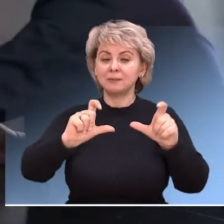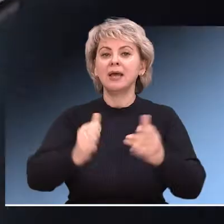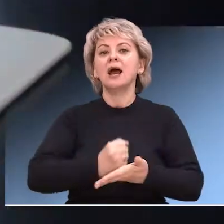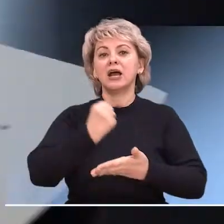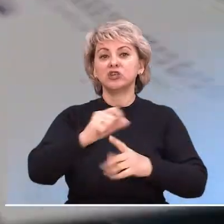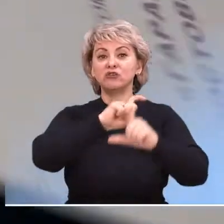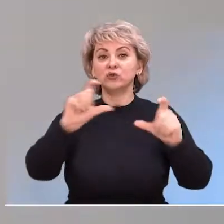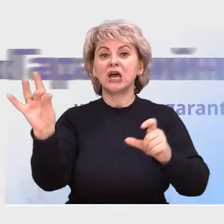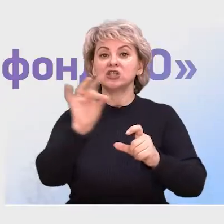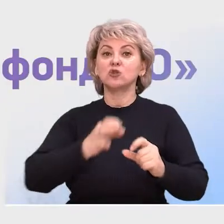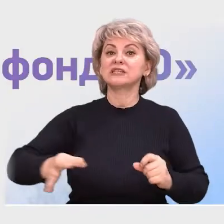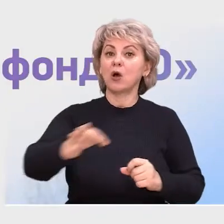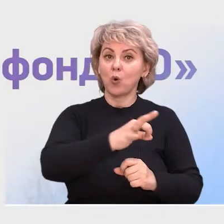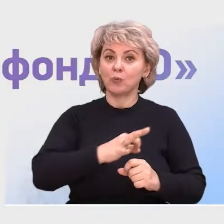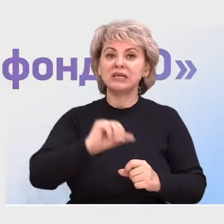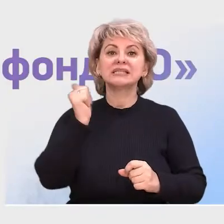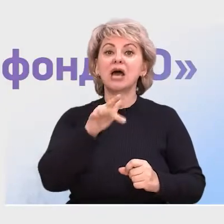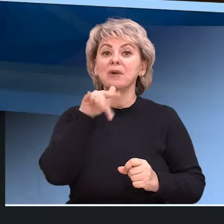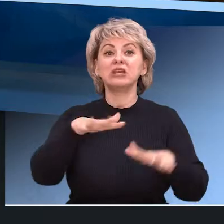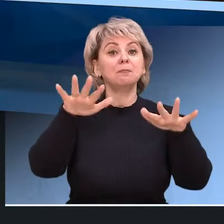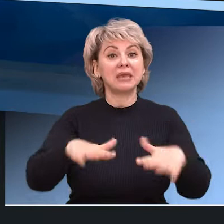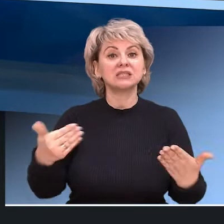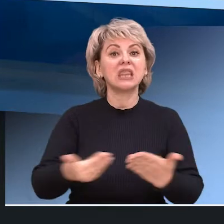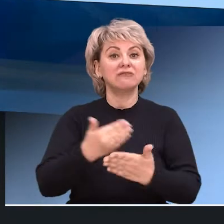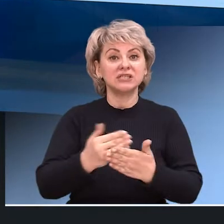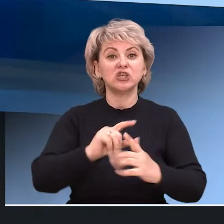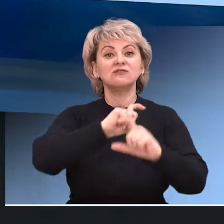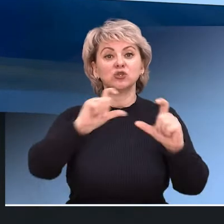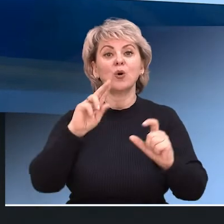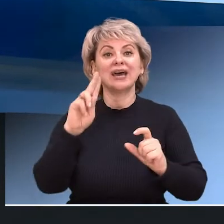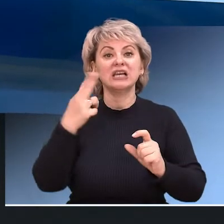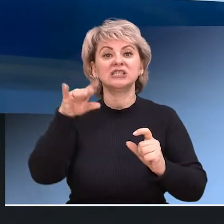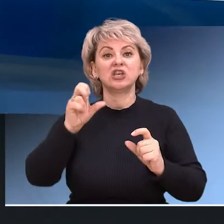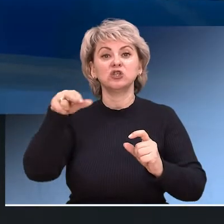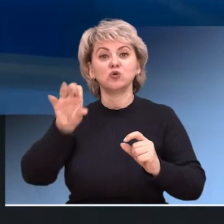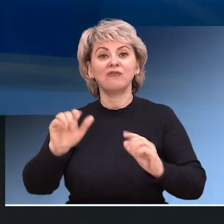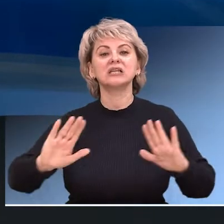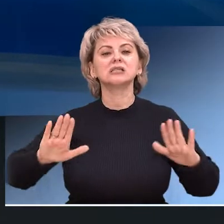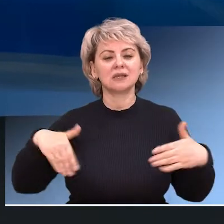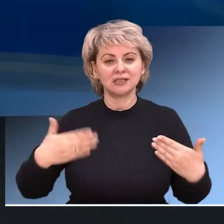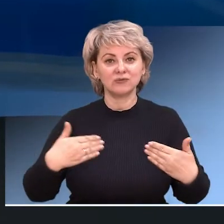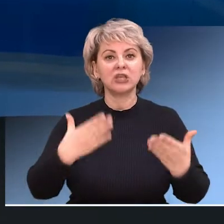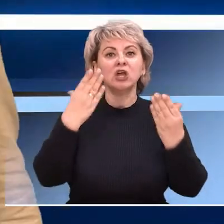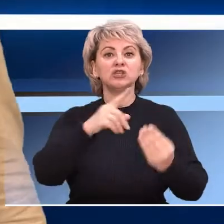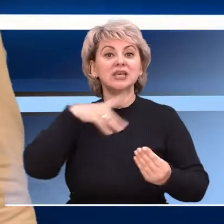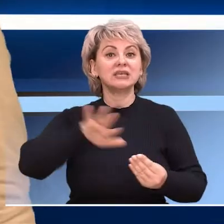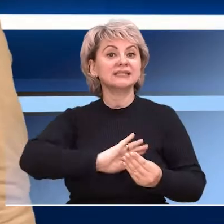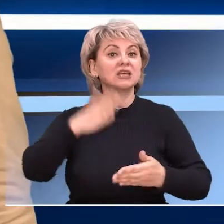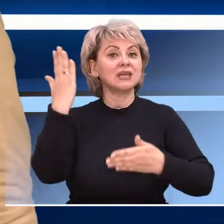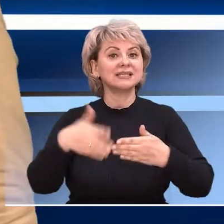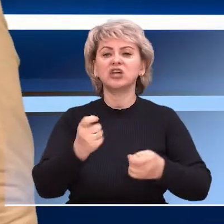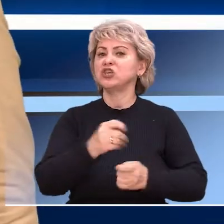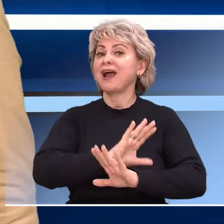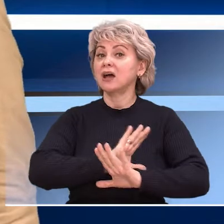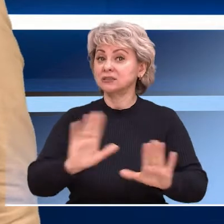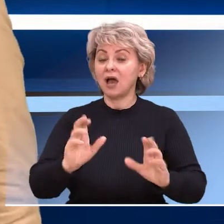банком. Гарантийный фонд Ростовской области. Самое время для местных новостей в студии. Каролина Стрельцова. Здравствуйте. День России